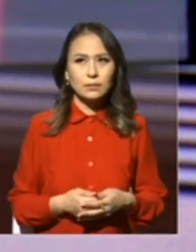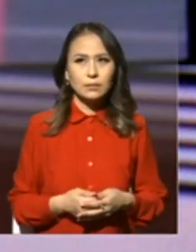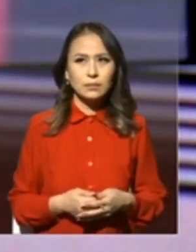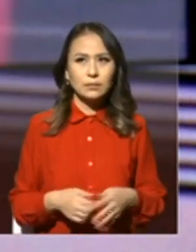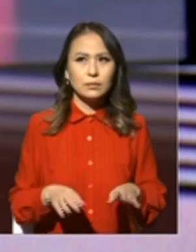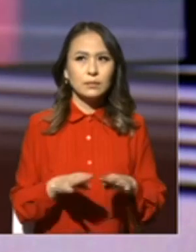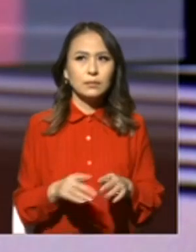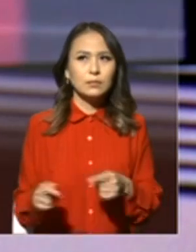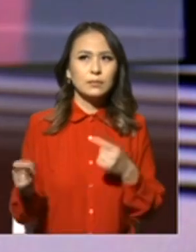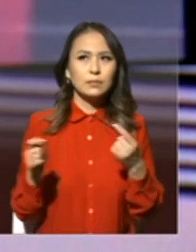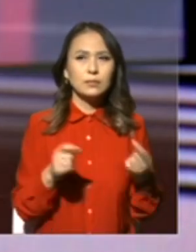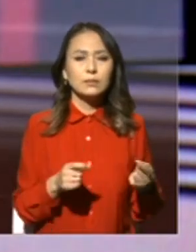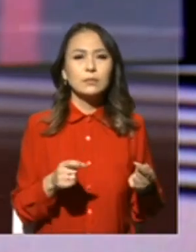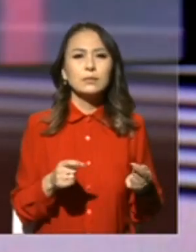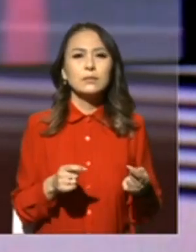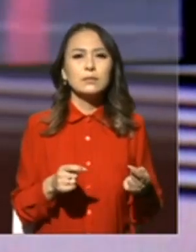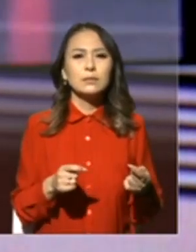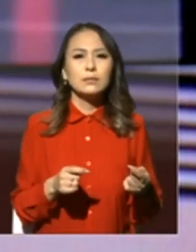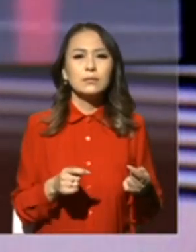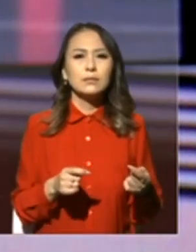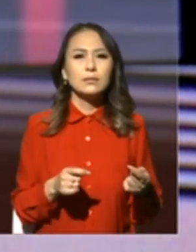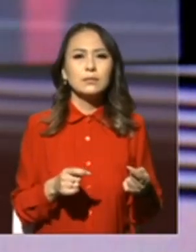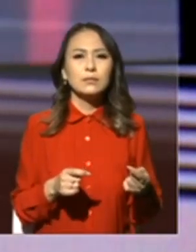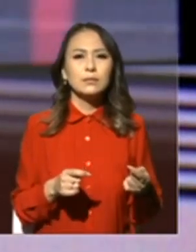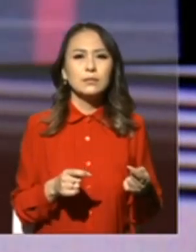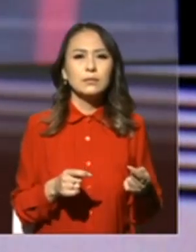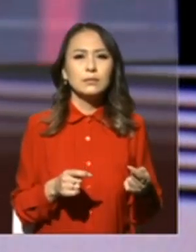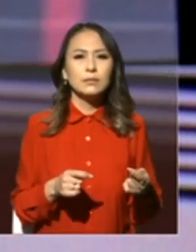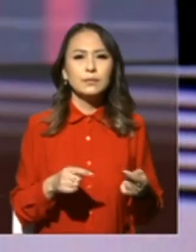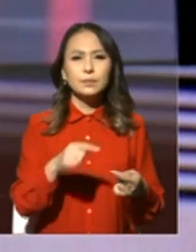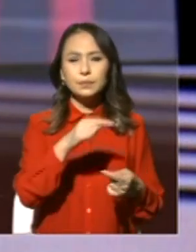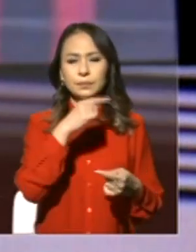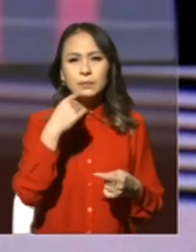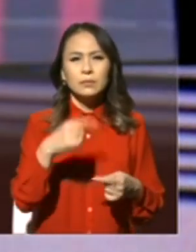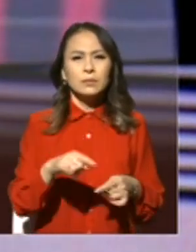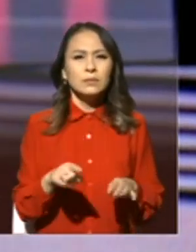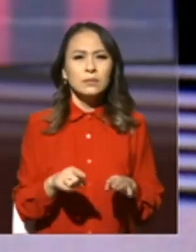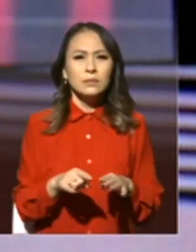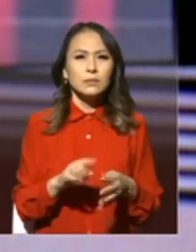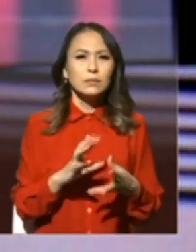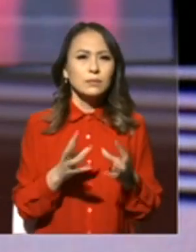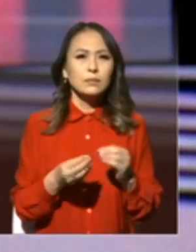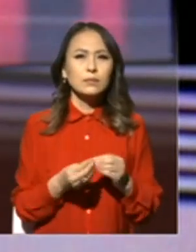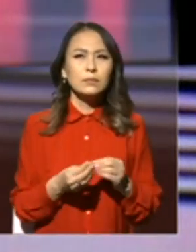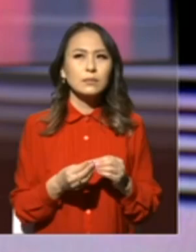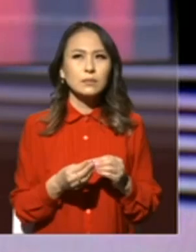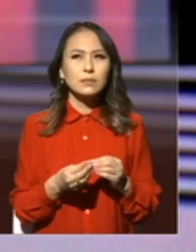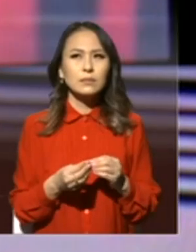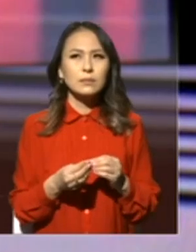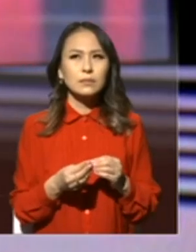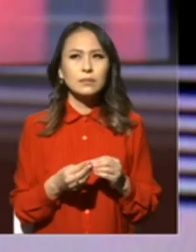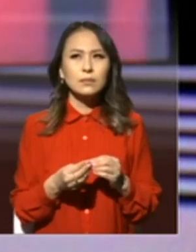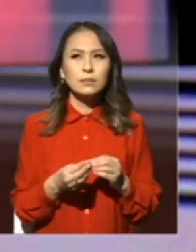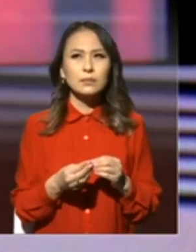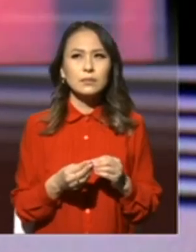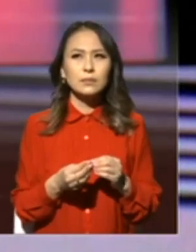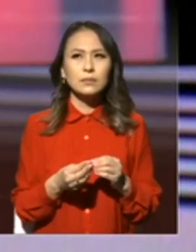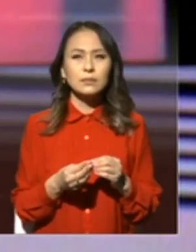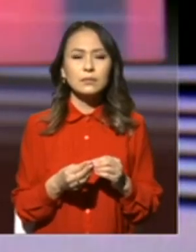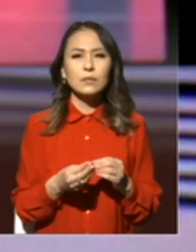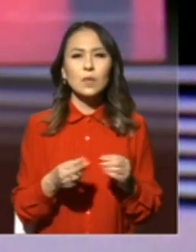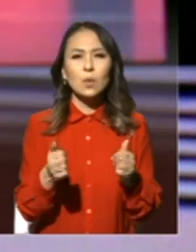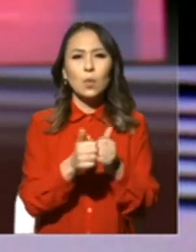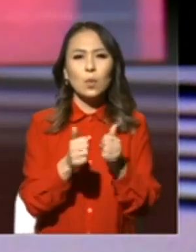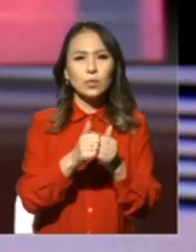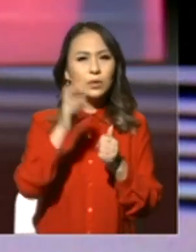тасымал жолдармен жүрген мен Россия Федерациясымен көбінесе жүретін Өзбекстанға көрші елдерде дизель